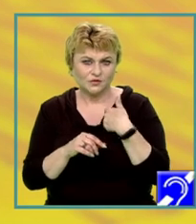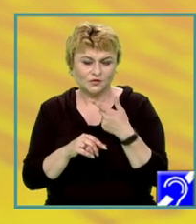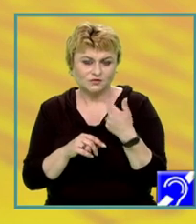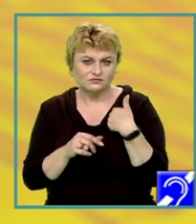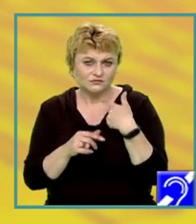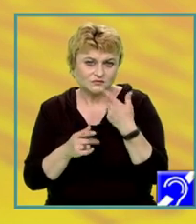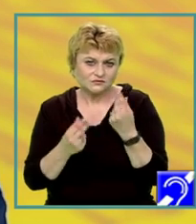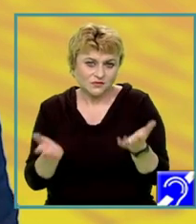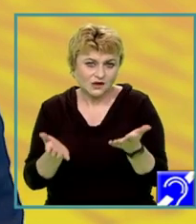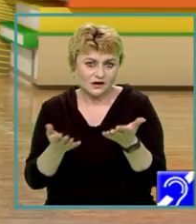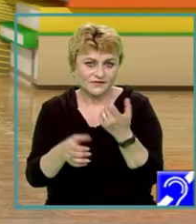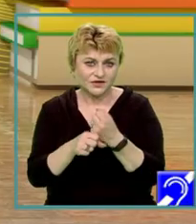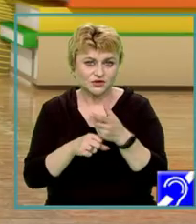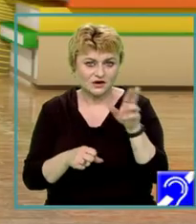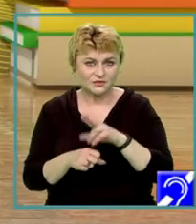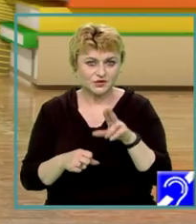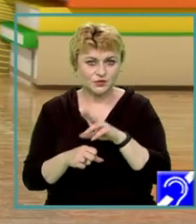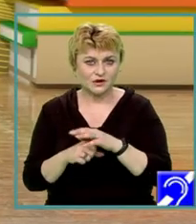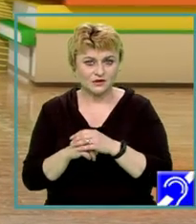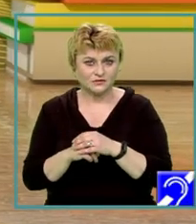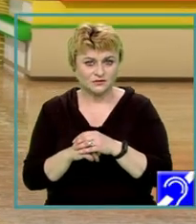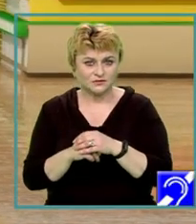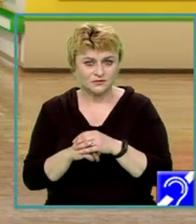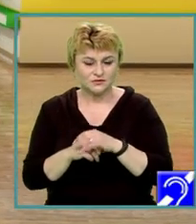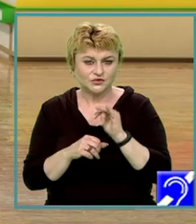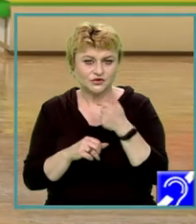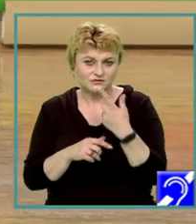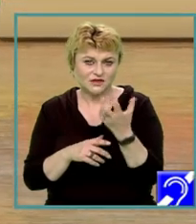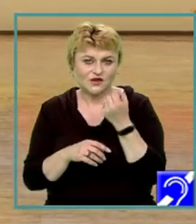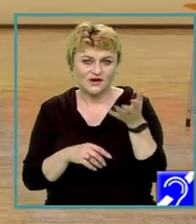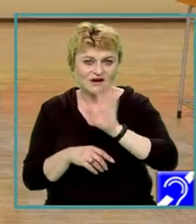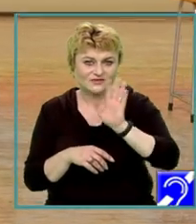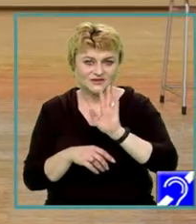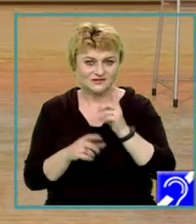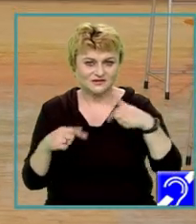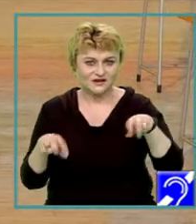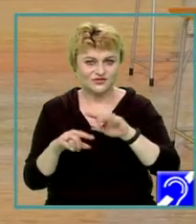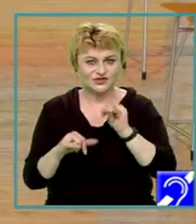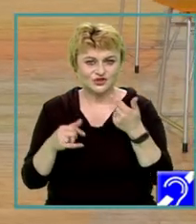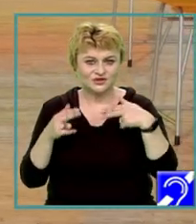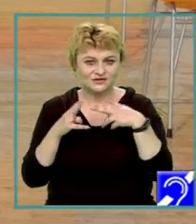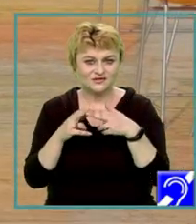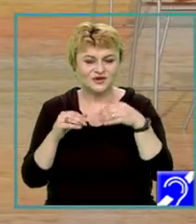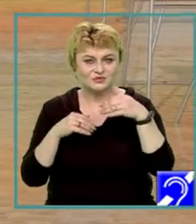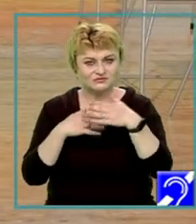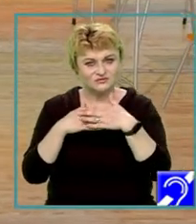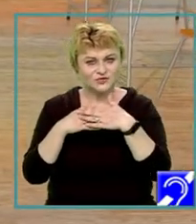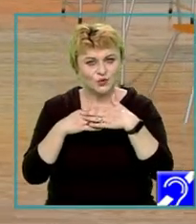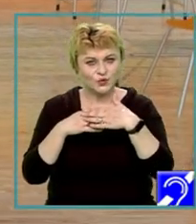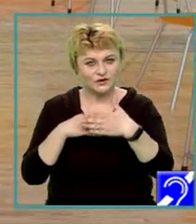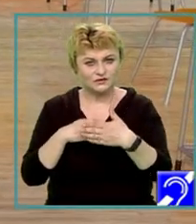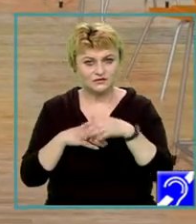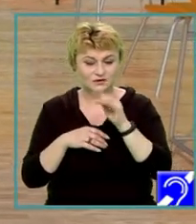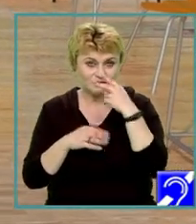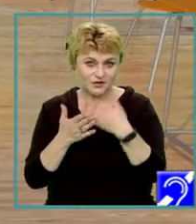temeinică a acestora fiu îmi iau astăzi la revedere de la voi și o să ne întâlnim curând pentru a vedea partea a